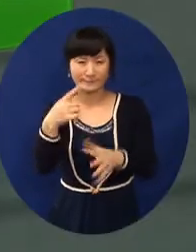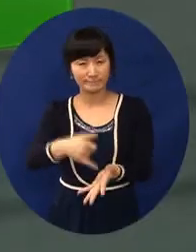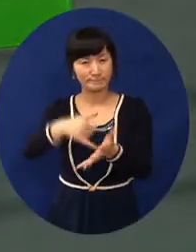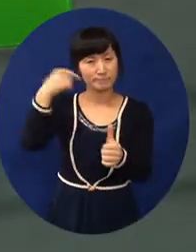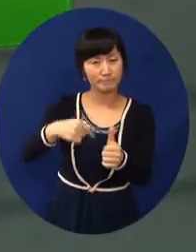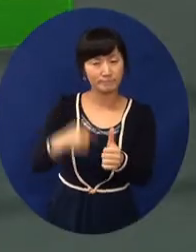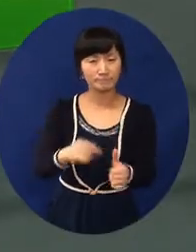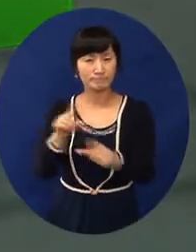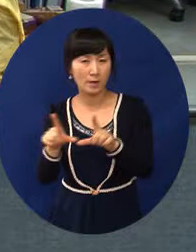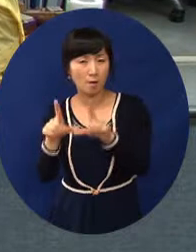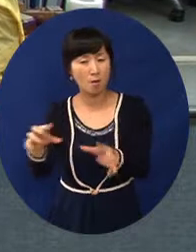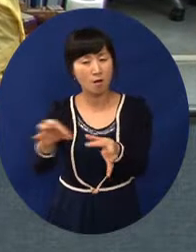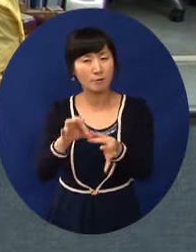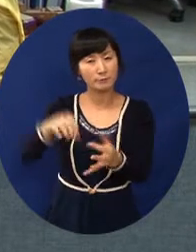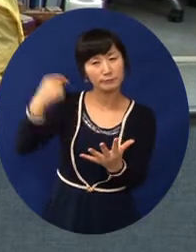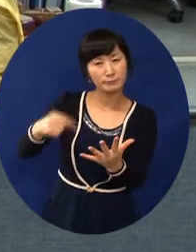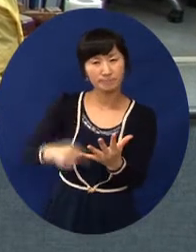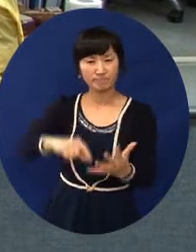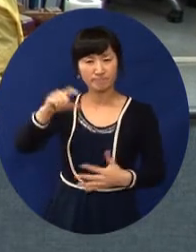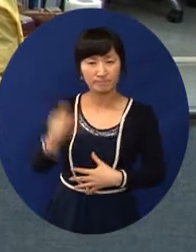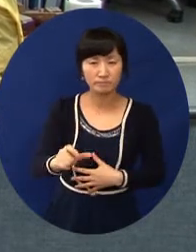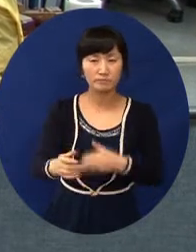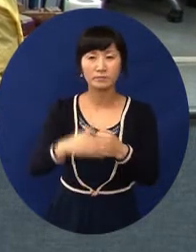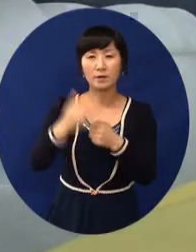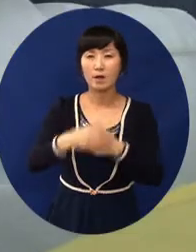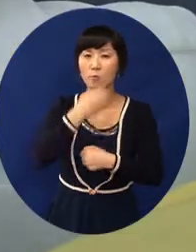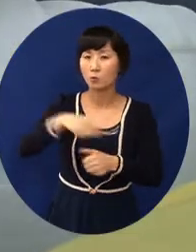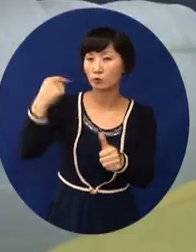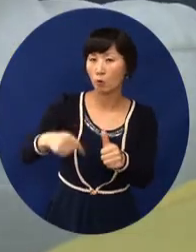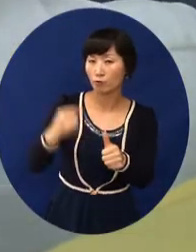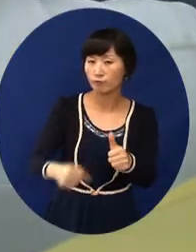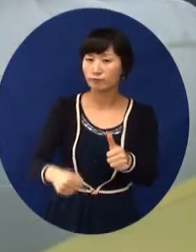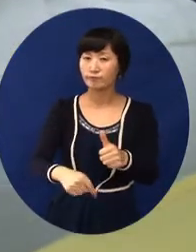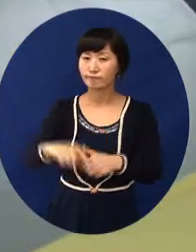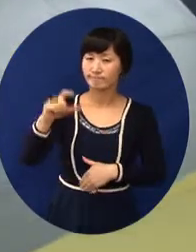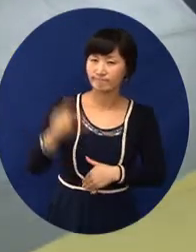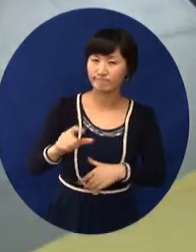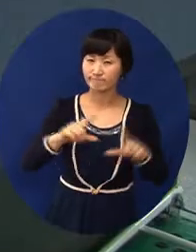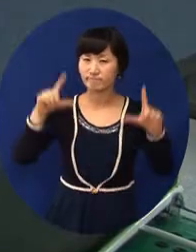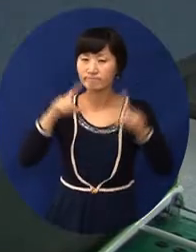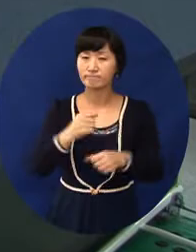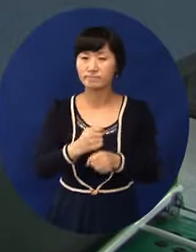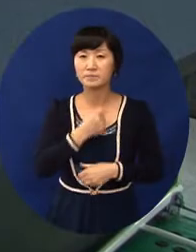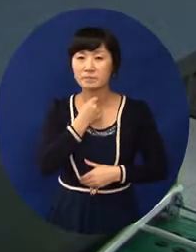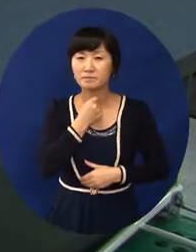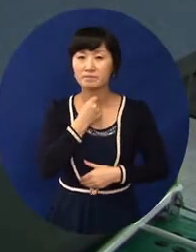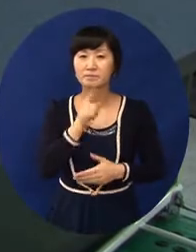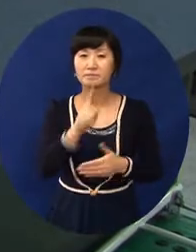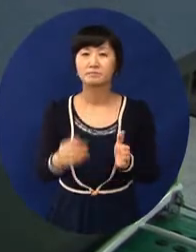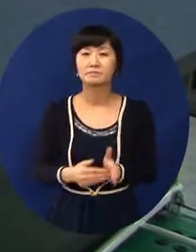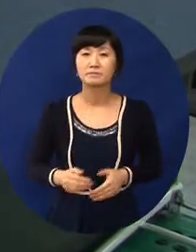인성교육, 삶생활과 연계한 교육을 더욱 강화해 대구 행복교육의 내실을 다져나가겠다고 밝혔습니다.